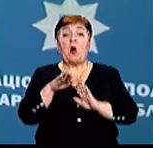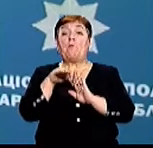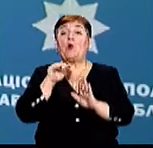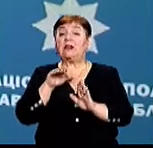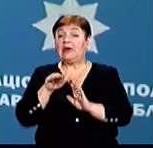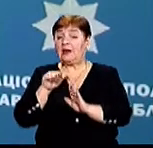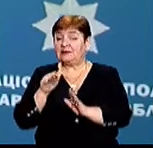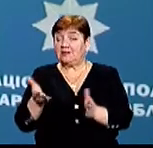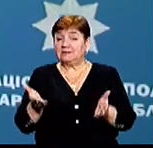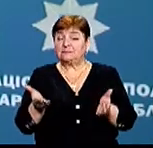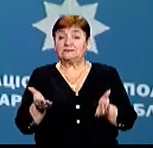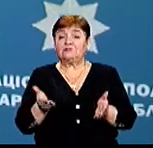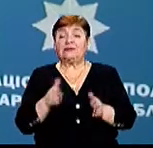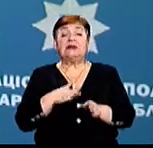покликане